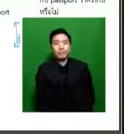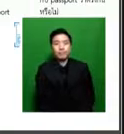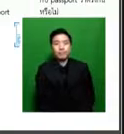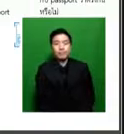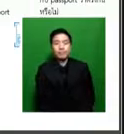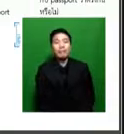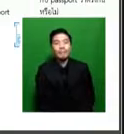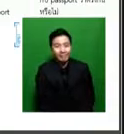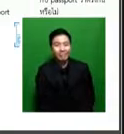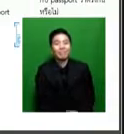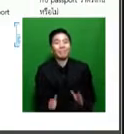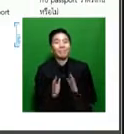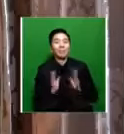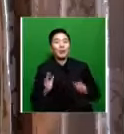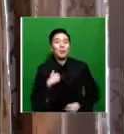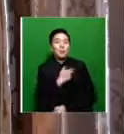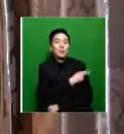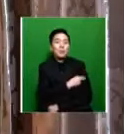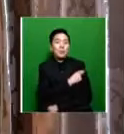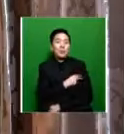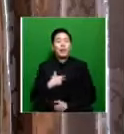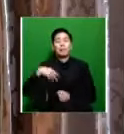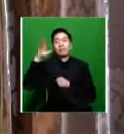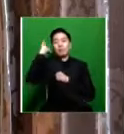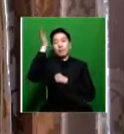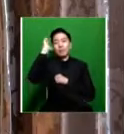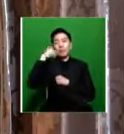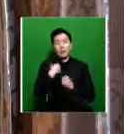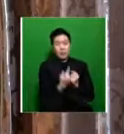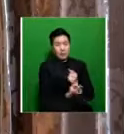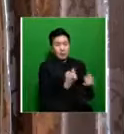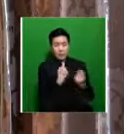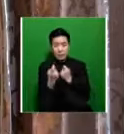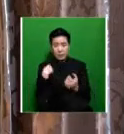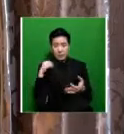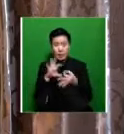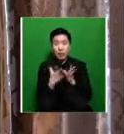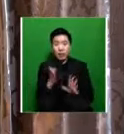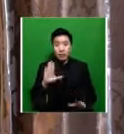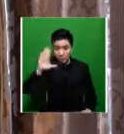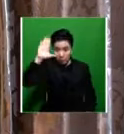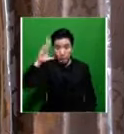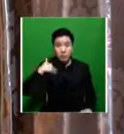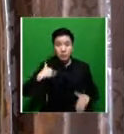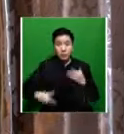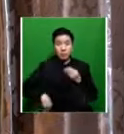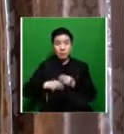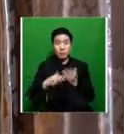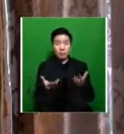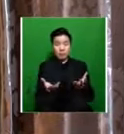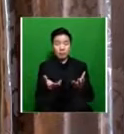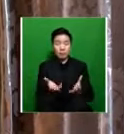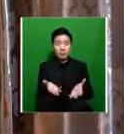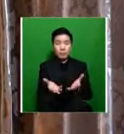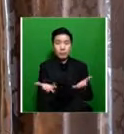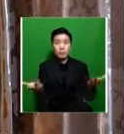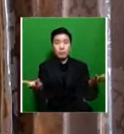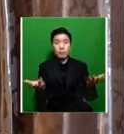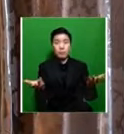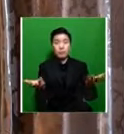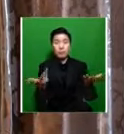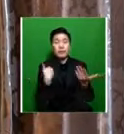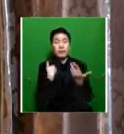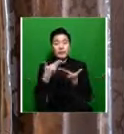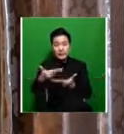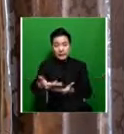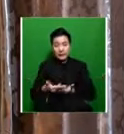ค่ะขอบคุณนะคะสำหรับคุณหมอรุ่งเรืองนะคะสำหรับคำถามเรื่องของมีคำถามเพิ่มเติมไหมคะค่ะ ถ้าไม่มีจะได้เชิญท่